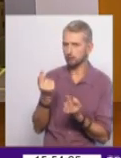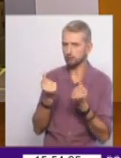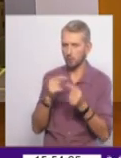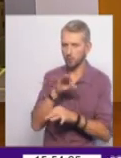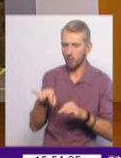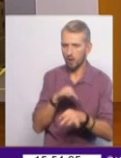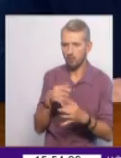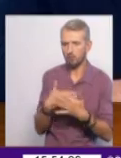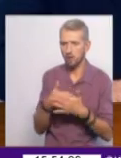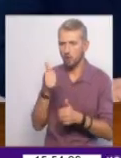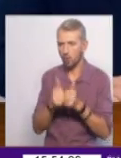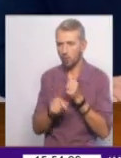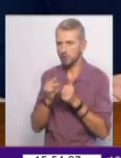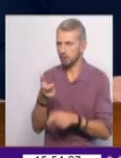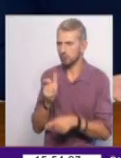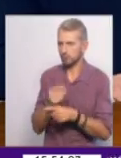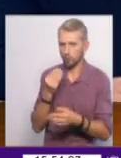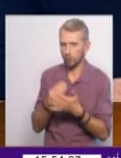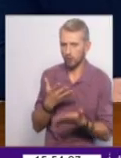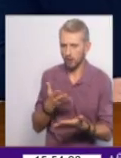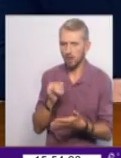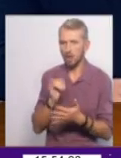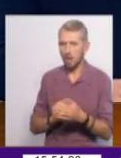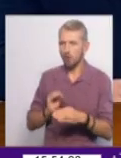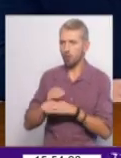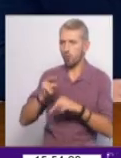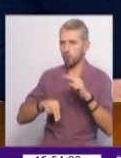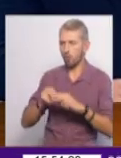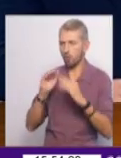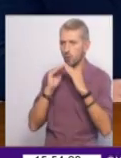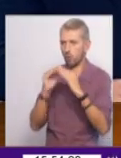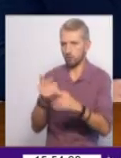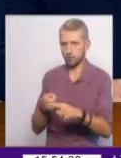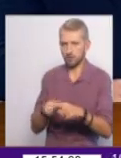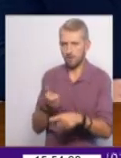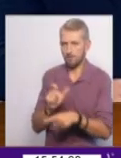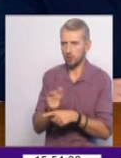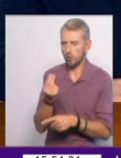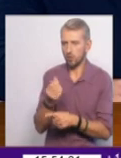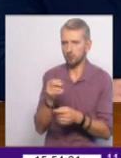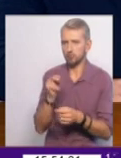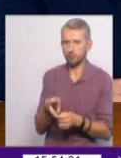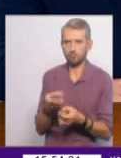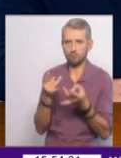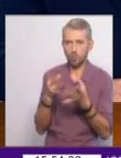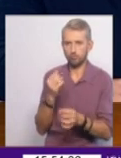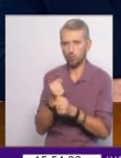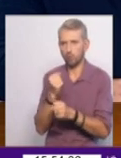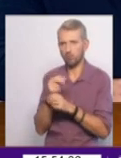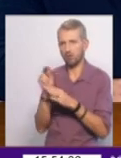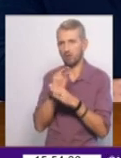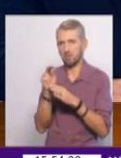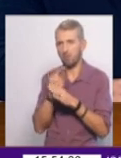і майже кожен з них досить дороговартісний. І добудова корпусу – це набагато більше коштів, ніж просто зробити невеличкі ремонтні